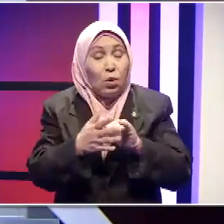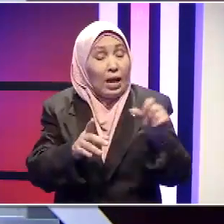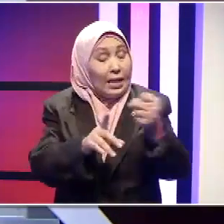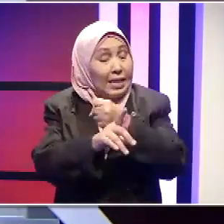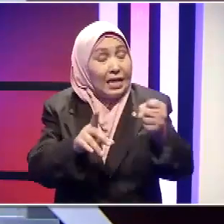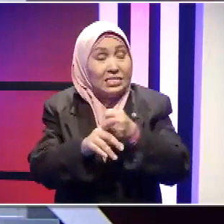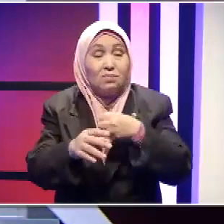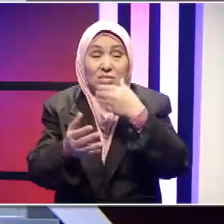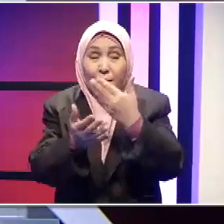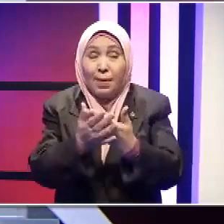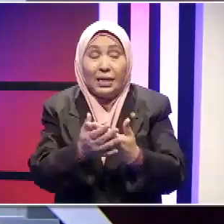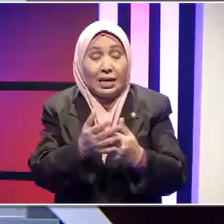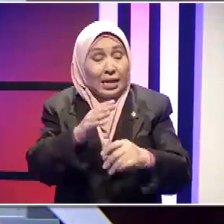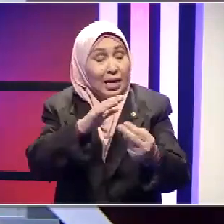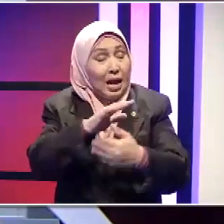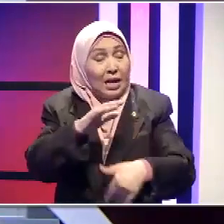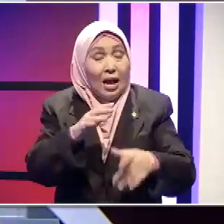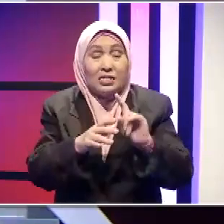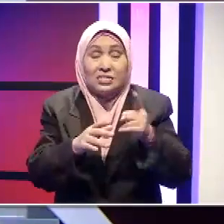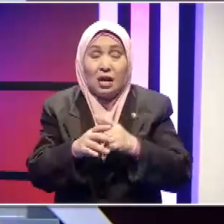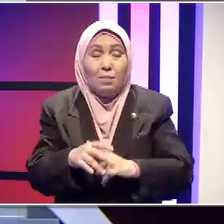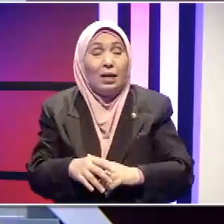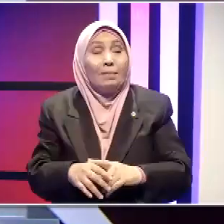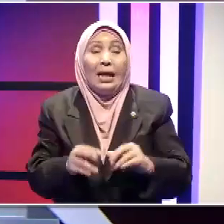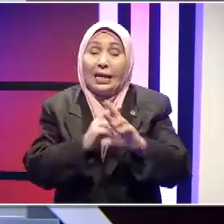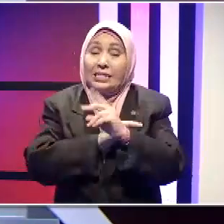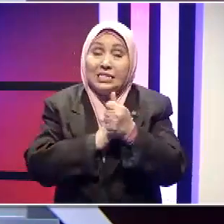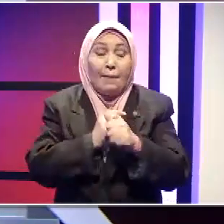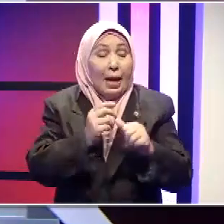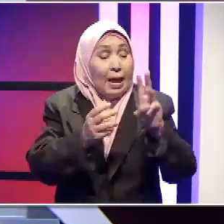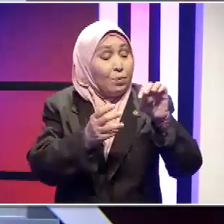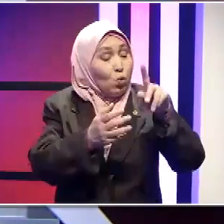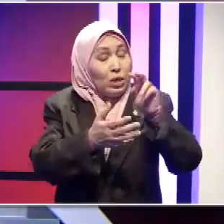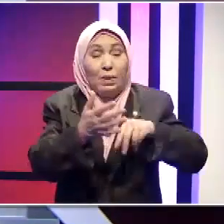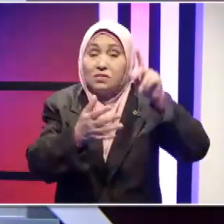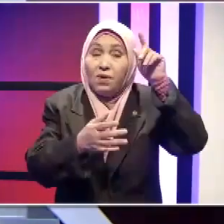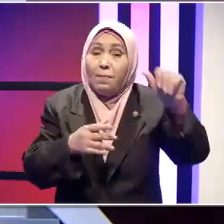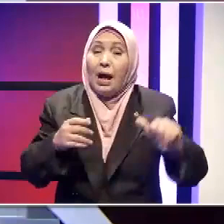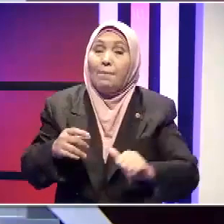diazab sampai ke neraka nauzubillahminzalik Reason the Quran time.pdf